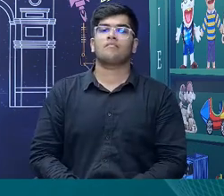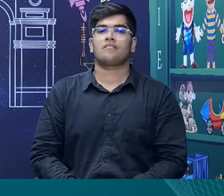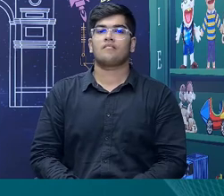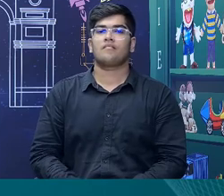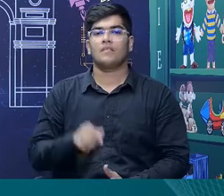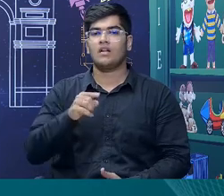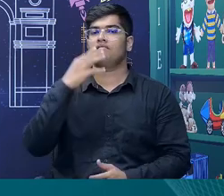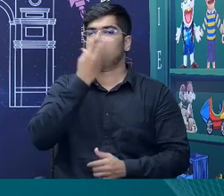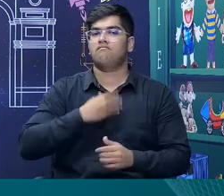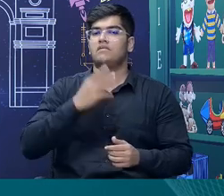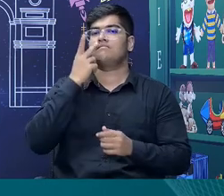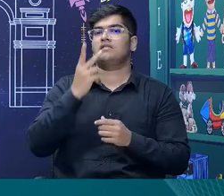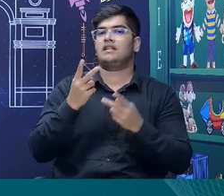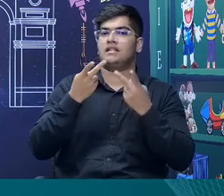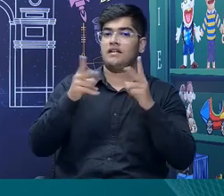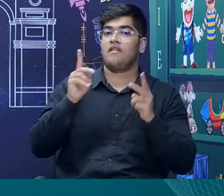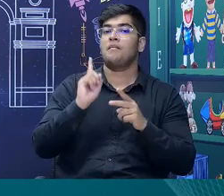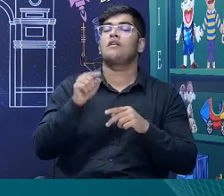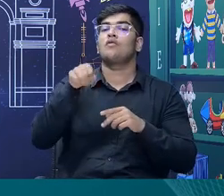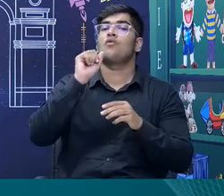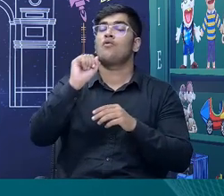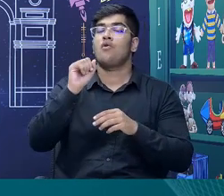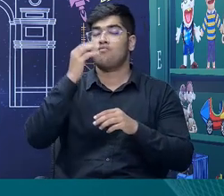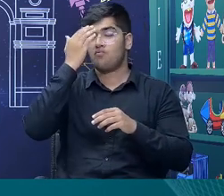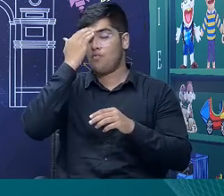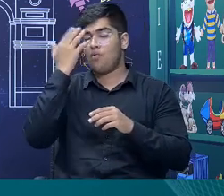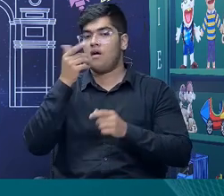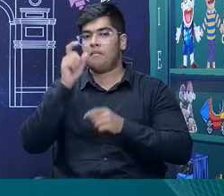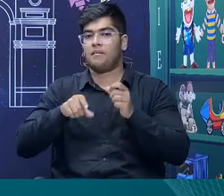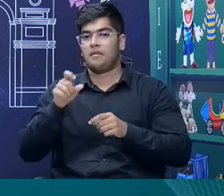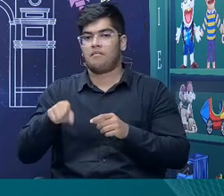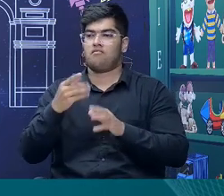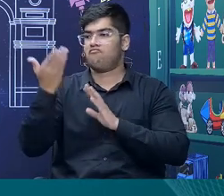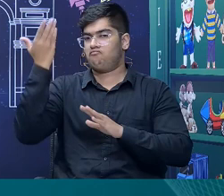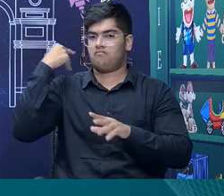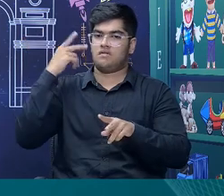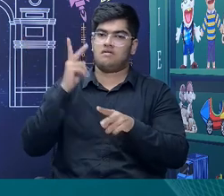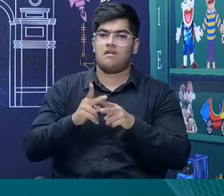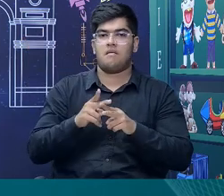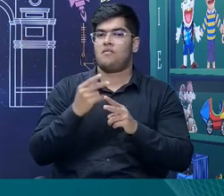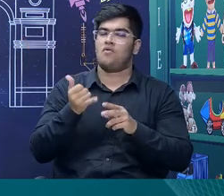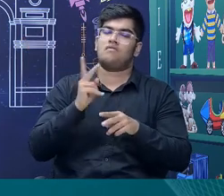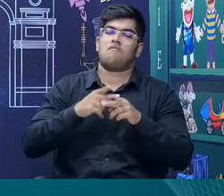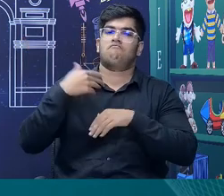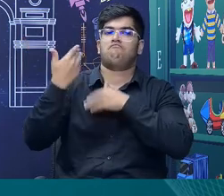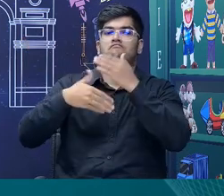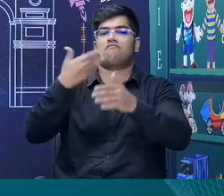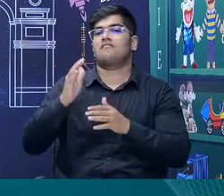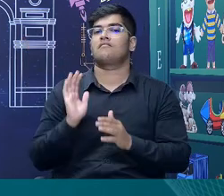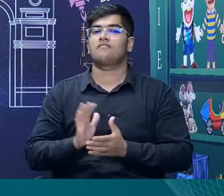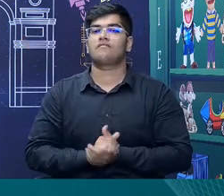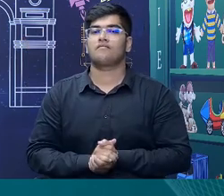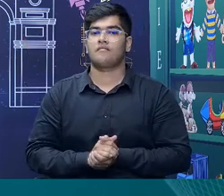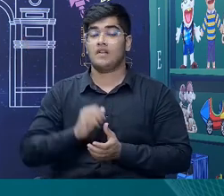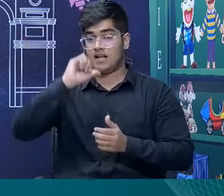जी अलग दिखते हैं बिल्कुल उनकी जो मान्यता है वो है और वह हमेशा रहेगी मैं आ जैसे हिंदू